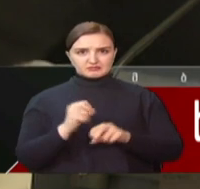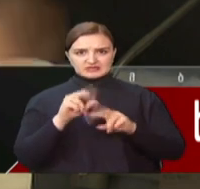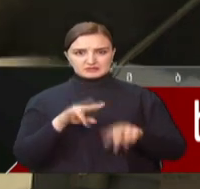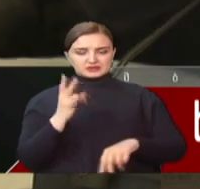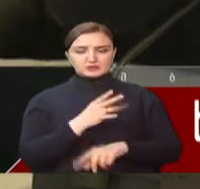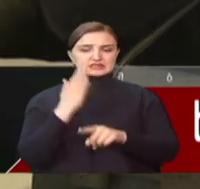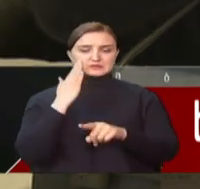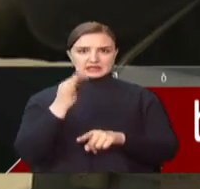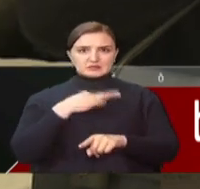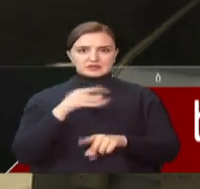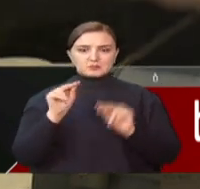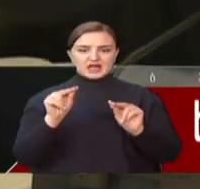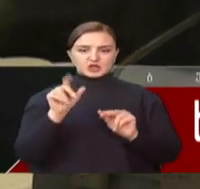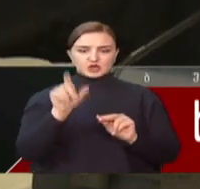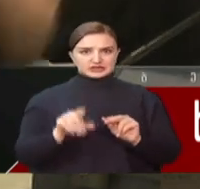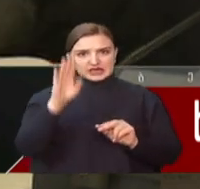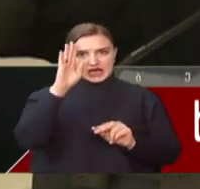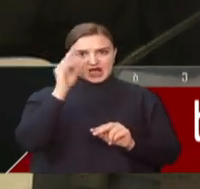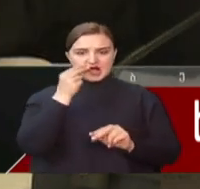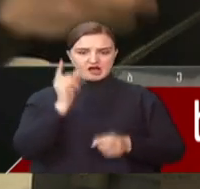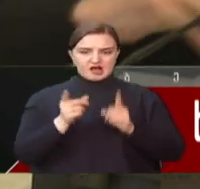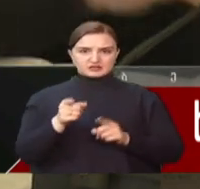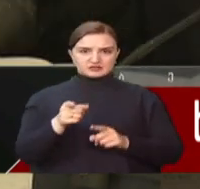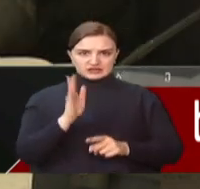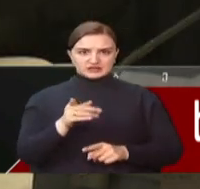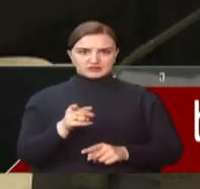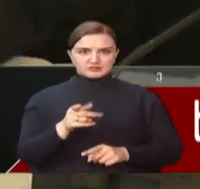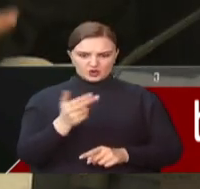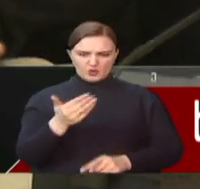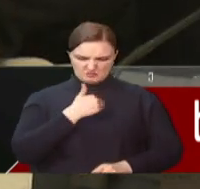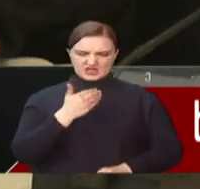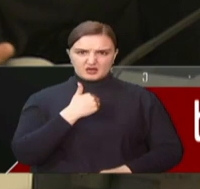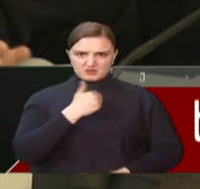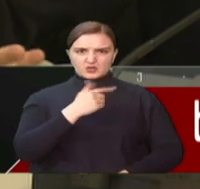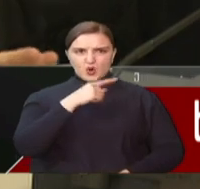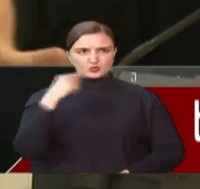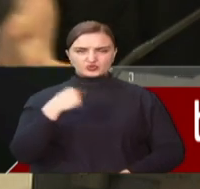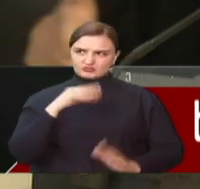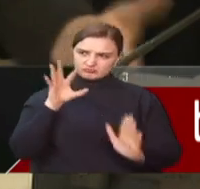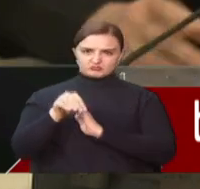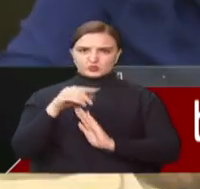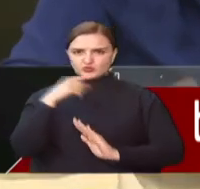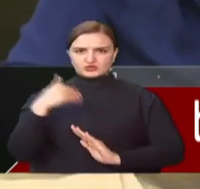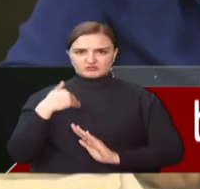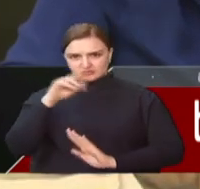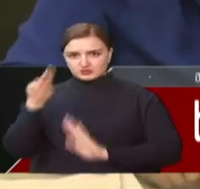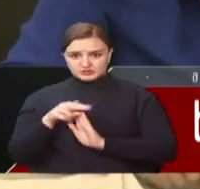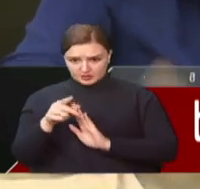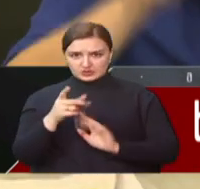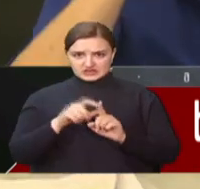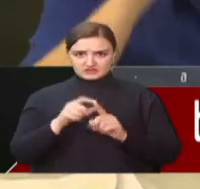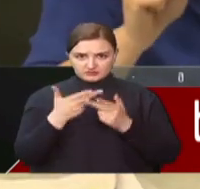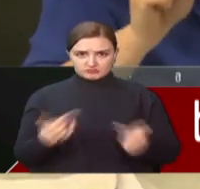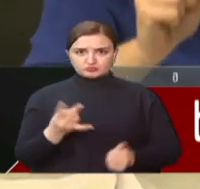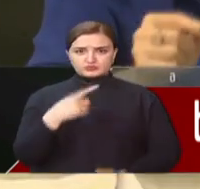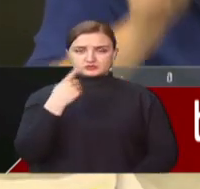ალალად მითხარით და უფრო პატიოსანი კაცი იქნები თუ მათქვირო, ხო მინდა ეგეთი ხოში გვაქრო რუსეთში უნდა შევიყვანოთ ეს ქვეყანა? ვინც ამას ხელი